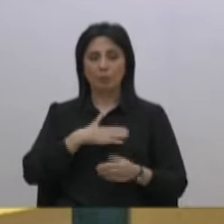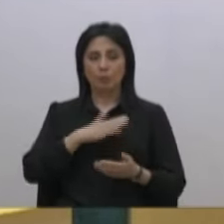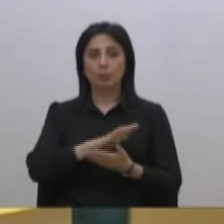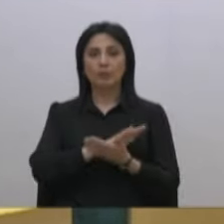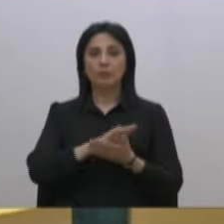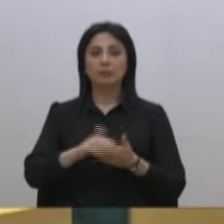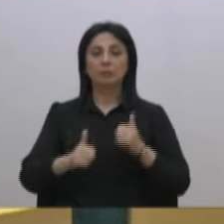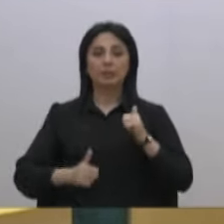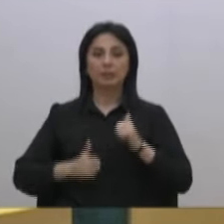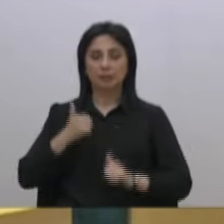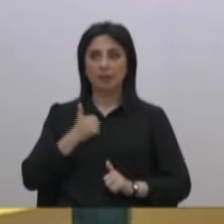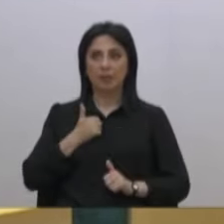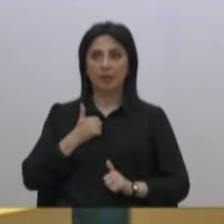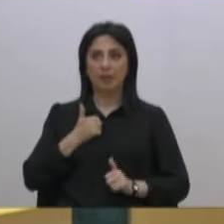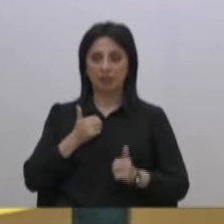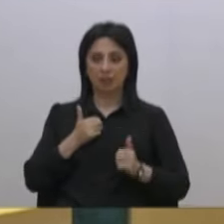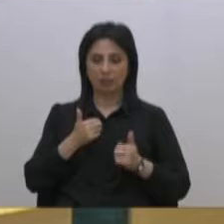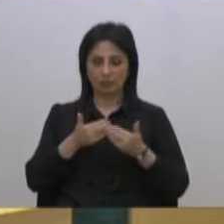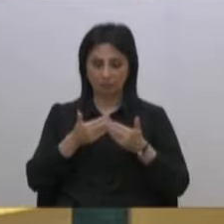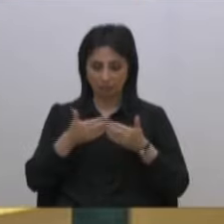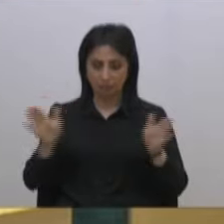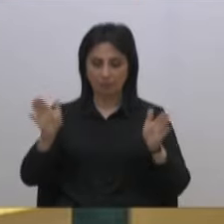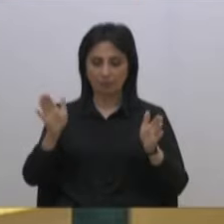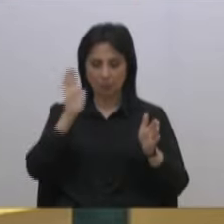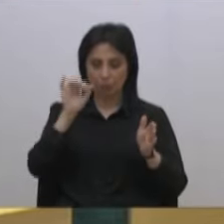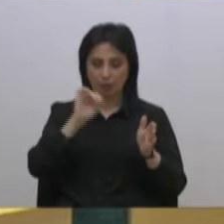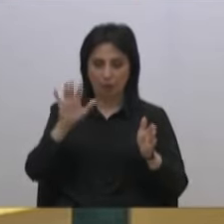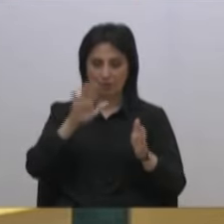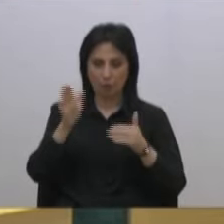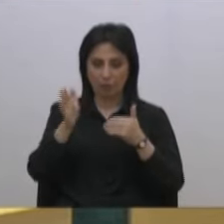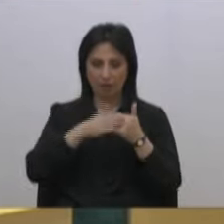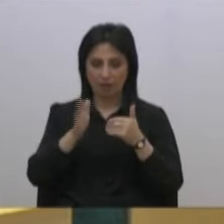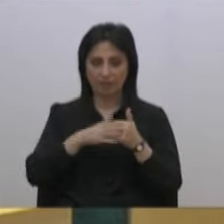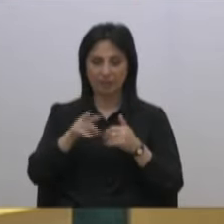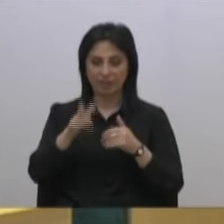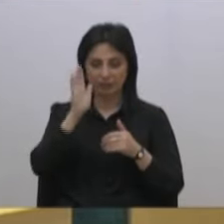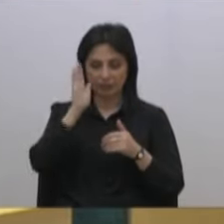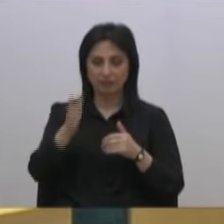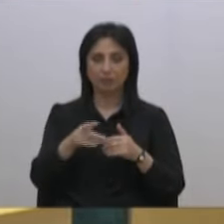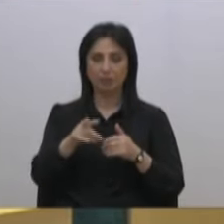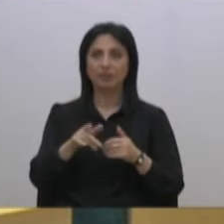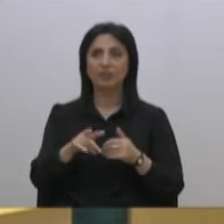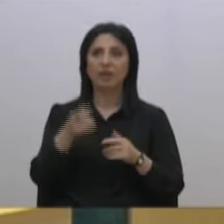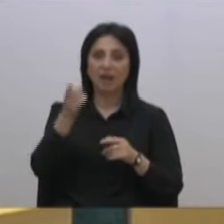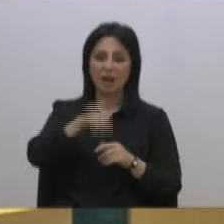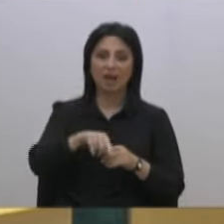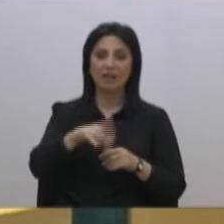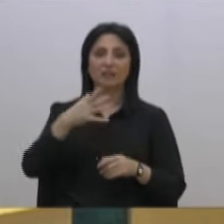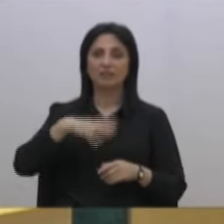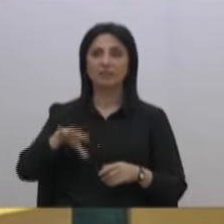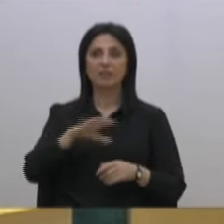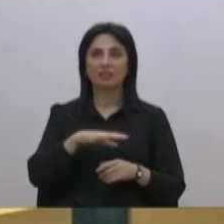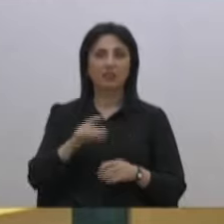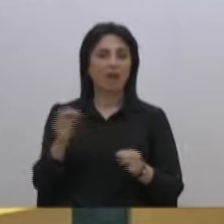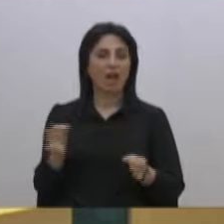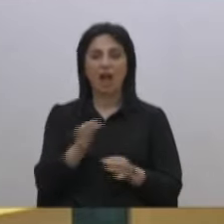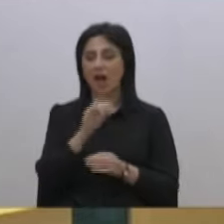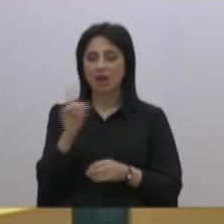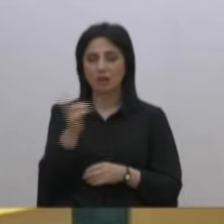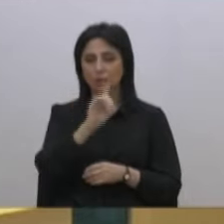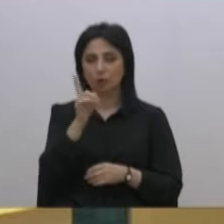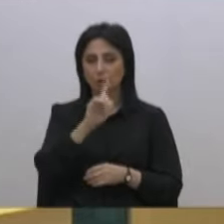გულწრფელი სიამაყით შევაღებთ ევროპის კარს. და ეს იქნება იმის ხარჯზე, რომ საქართველო აღარასდროს კიდევ